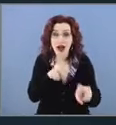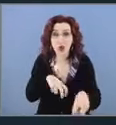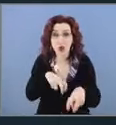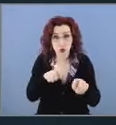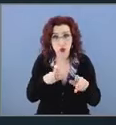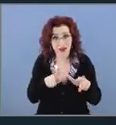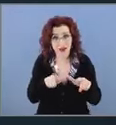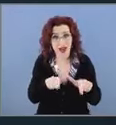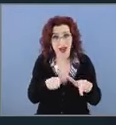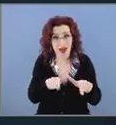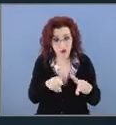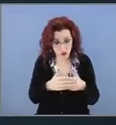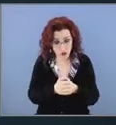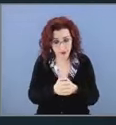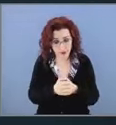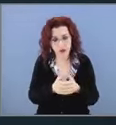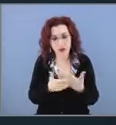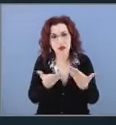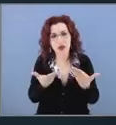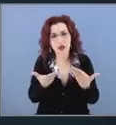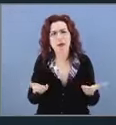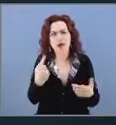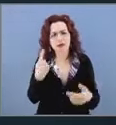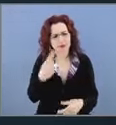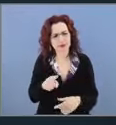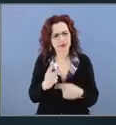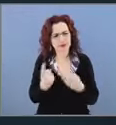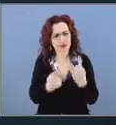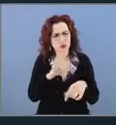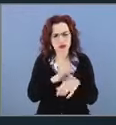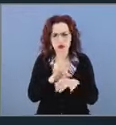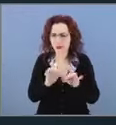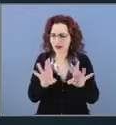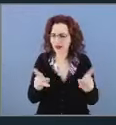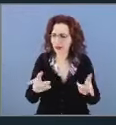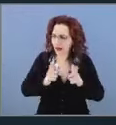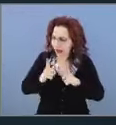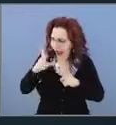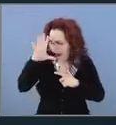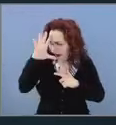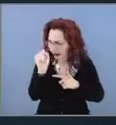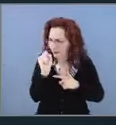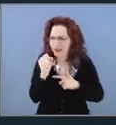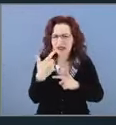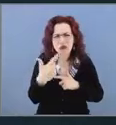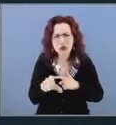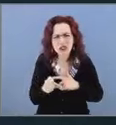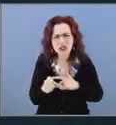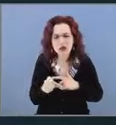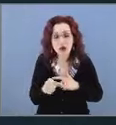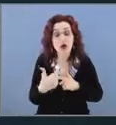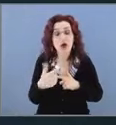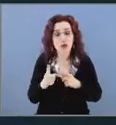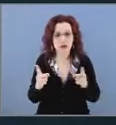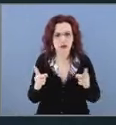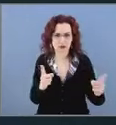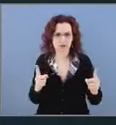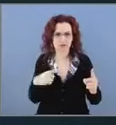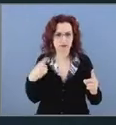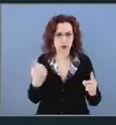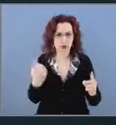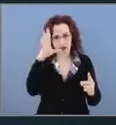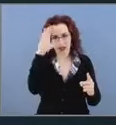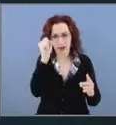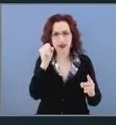un momento di presa di coscienza? Perché ci siamo tutti resi conto che c'era bisogno di effettuare una grande trasformazione.